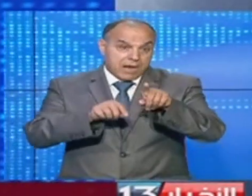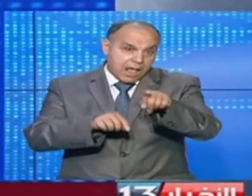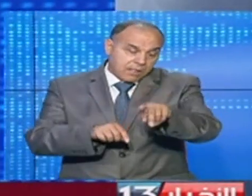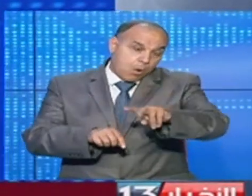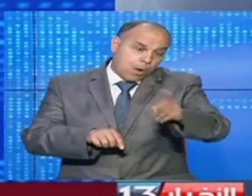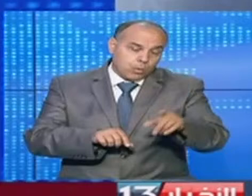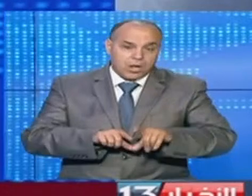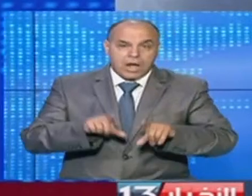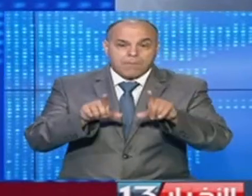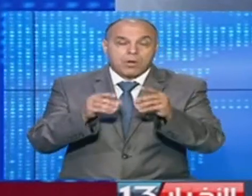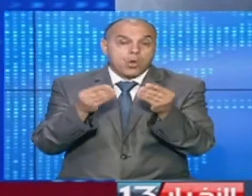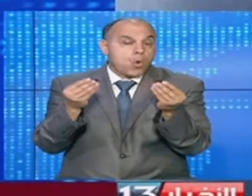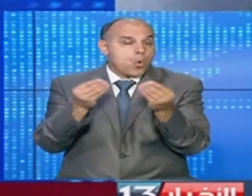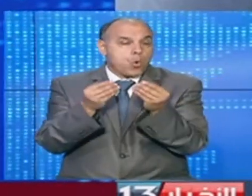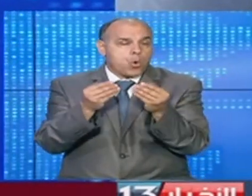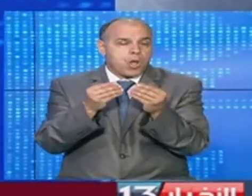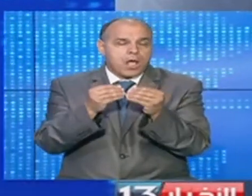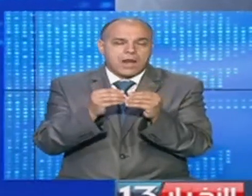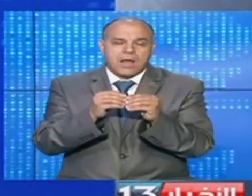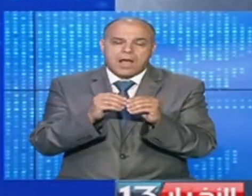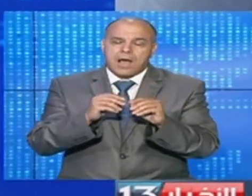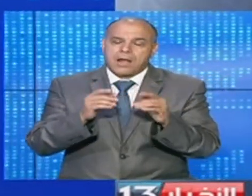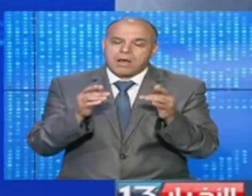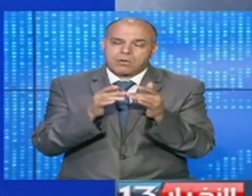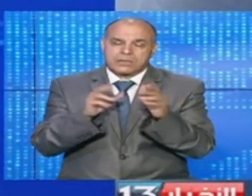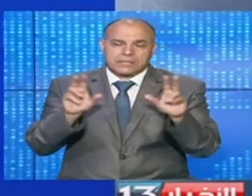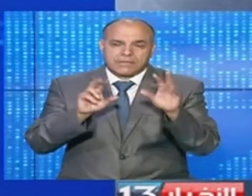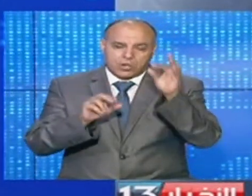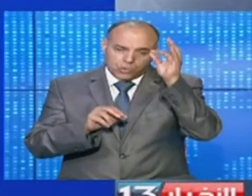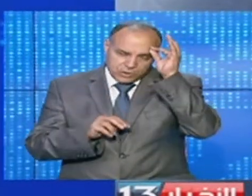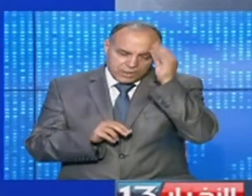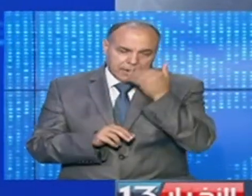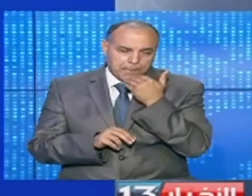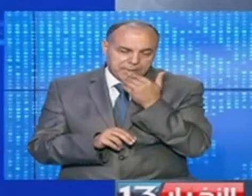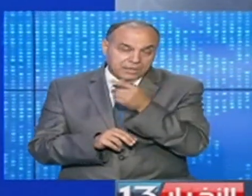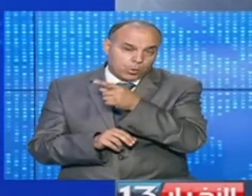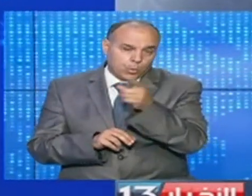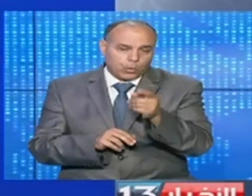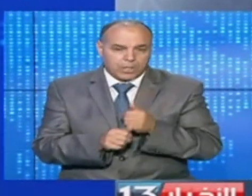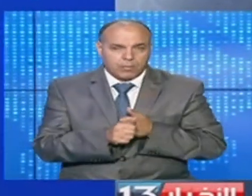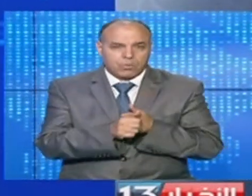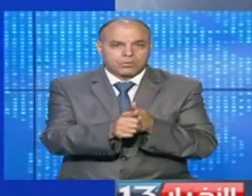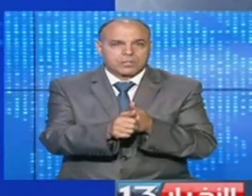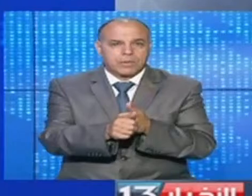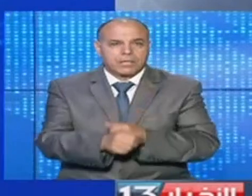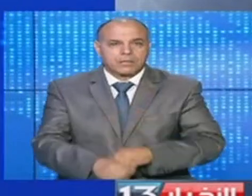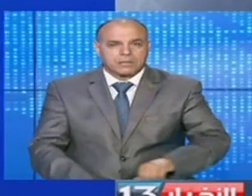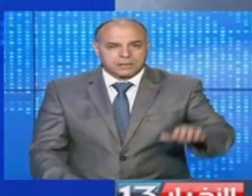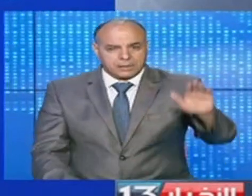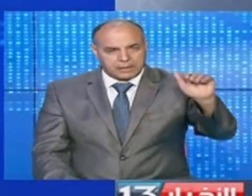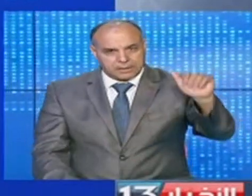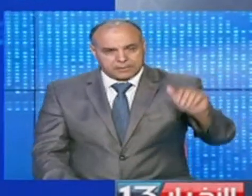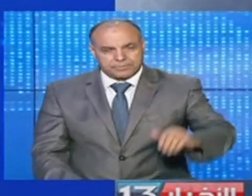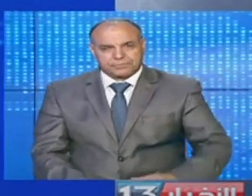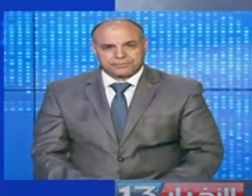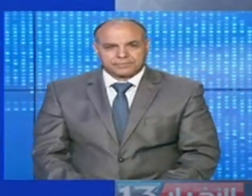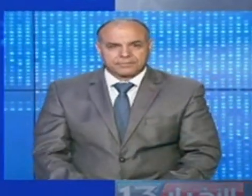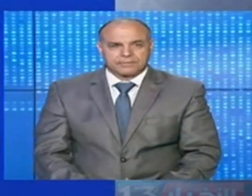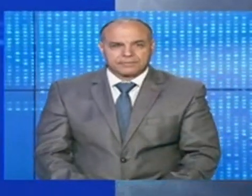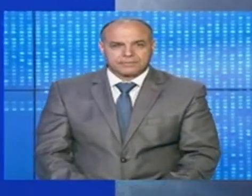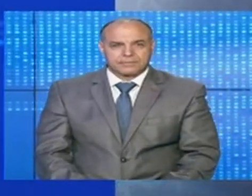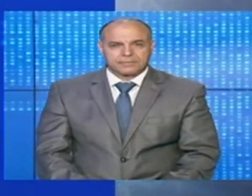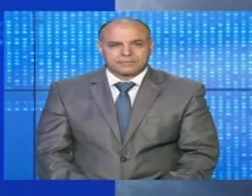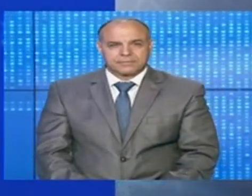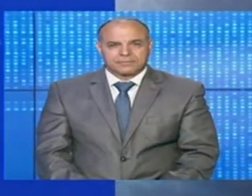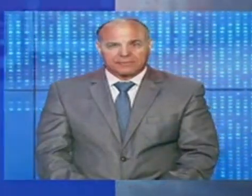وتابعت هذه النشره وغيرها من الاخبار على موقع التلفزه التونسيه شكرا على طيب المتابعه والى اللقاء